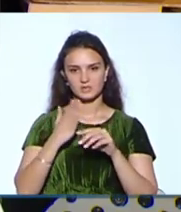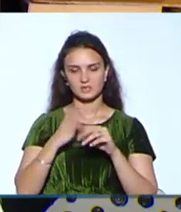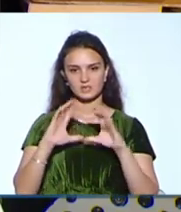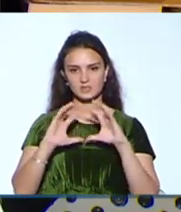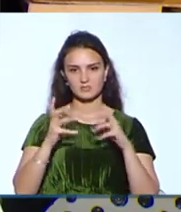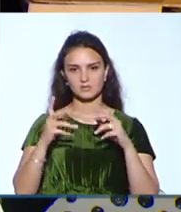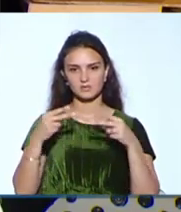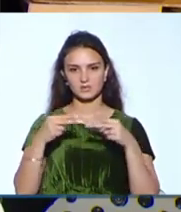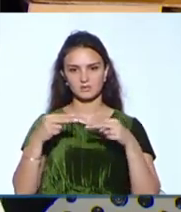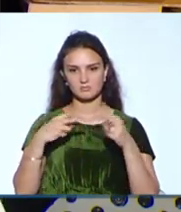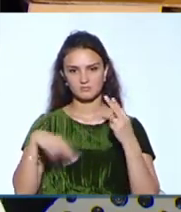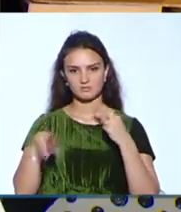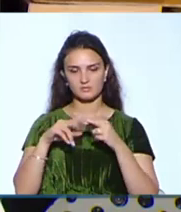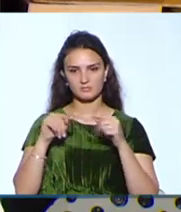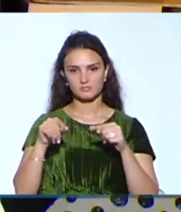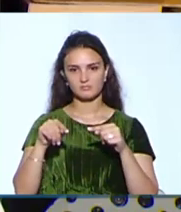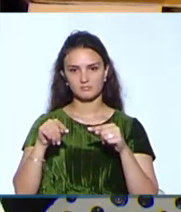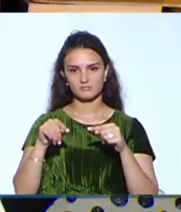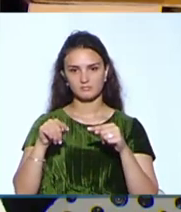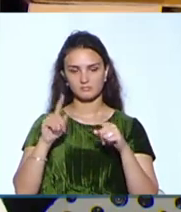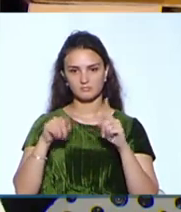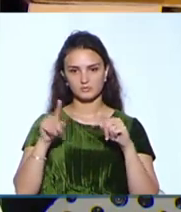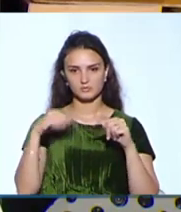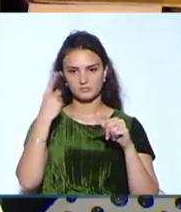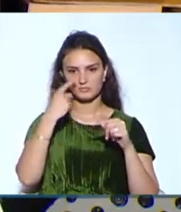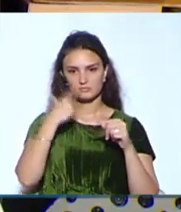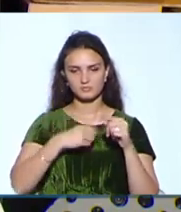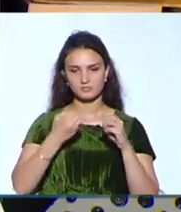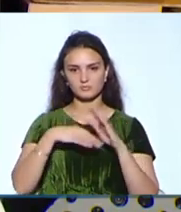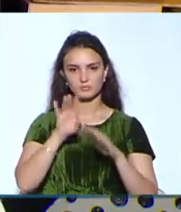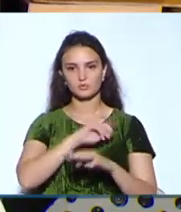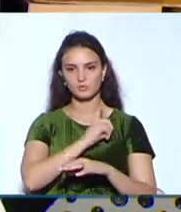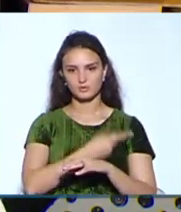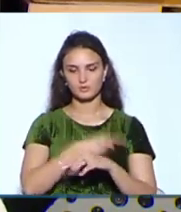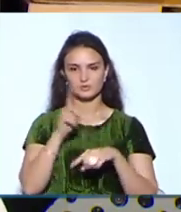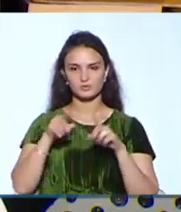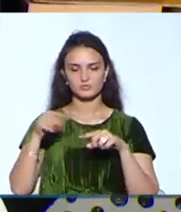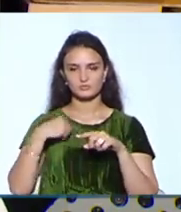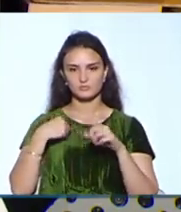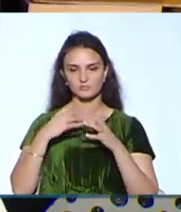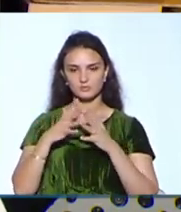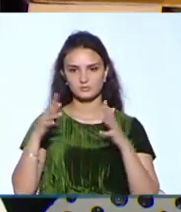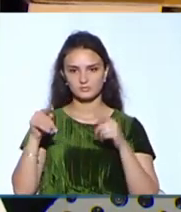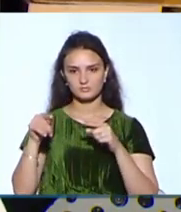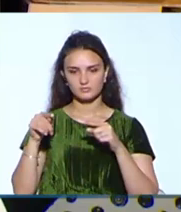სამყარო თანაბარი ამ მხრივ, ზოგი ფიზიკურად ვართ უფრო ღონიერი, ზოგს ჩვენზე მეტი